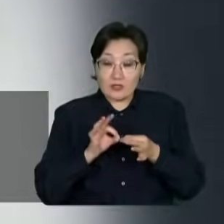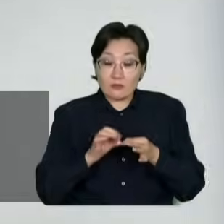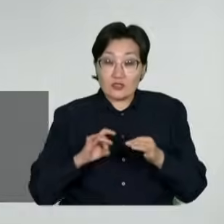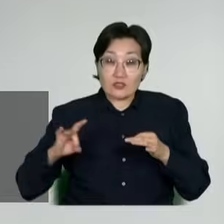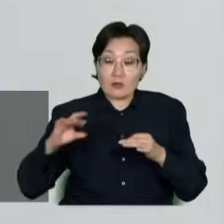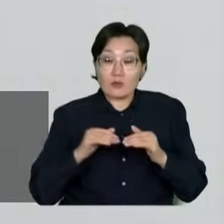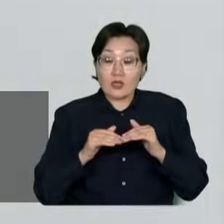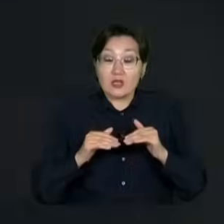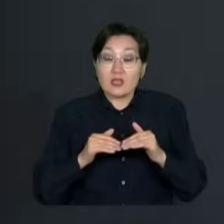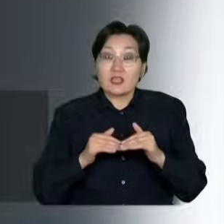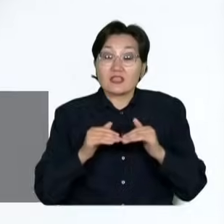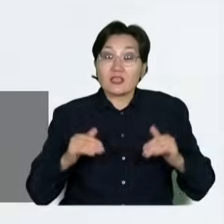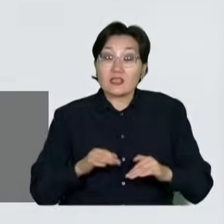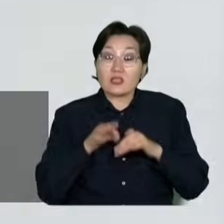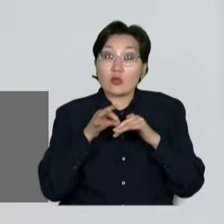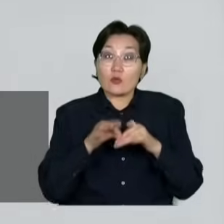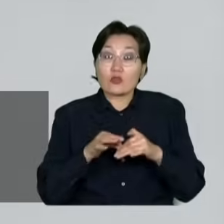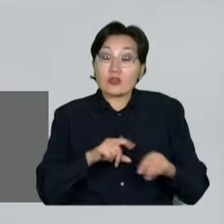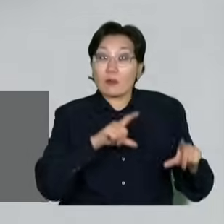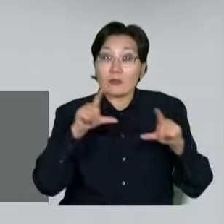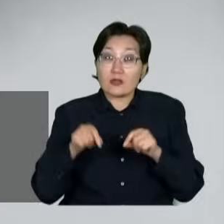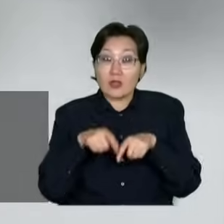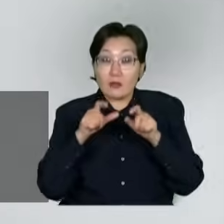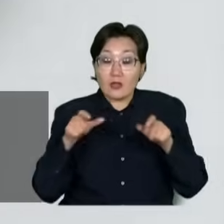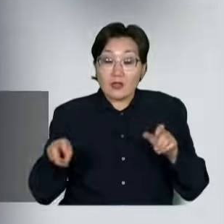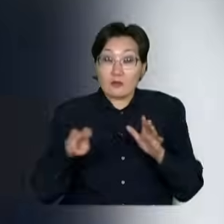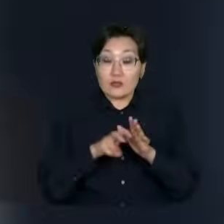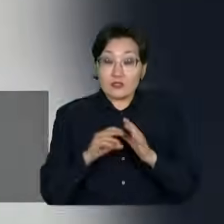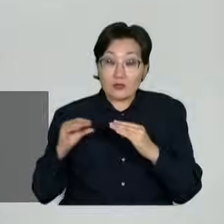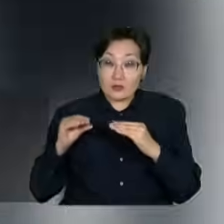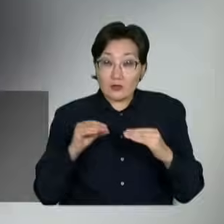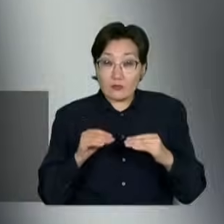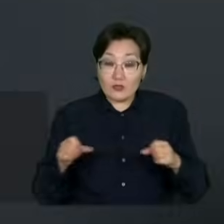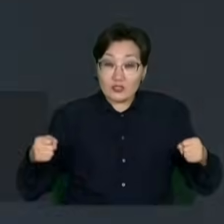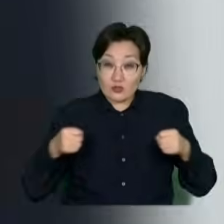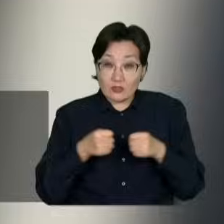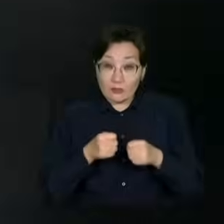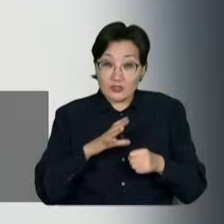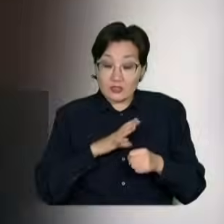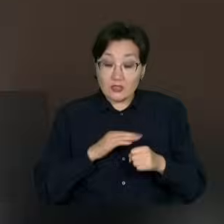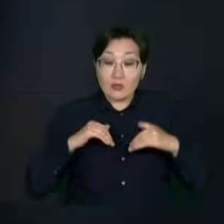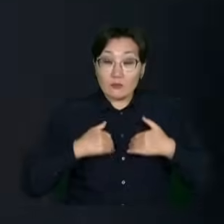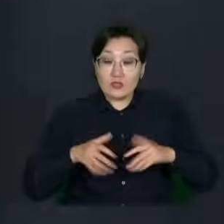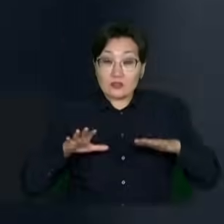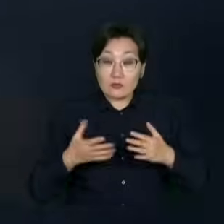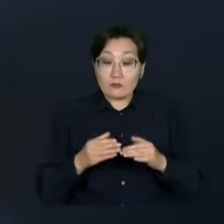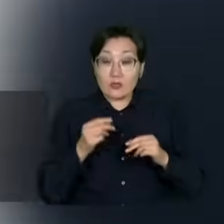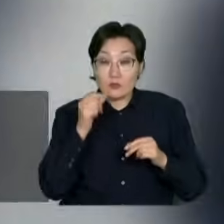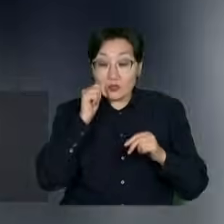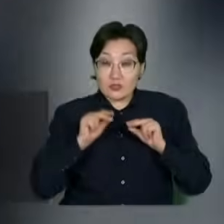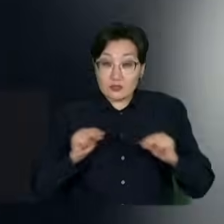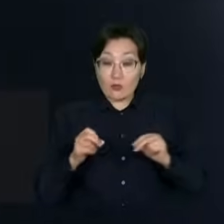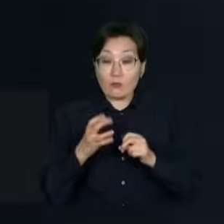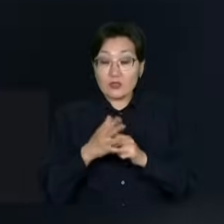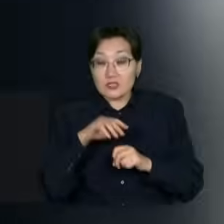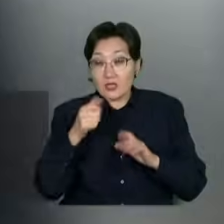аудандық кезеңіне бара жатқан мектеп оқушылары мінген темір тұлпар жол көлік апатына ұшыраған еді. Қайғылы оқиғадан ер мұғаліммен 15